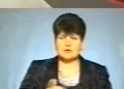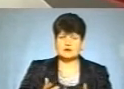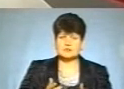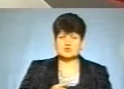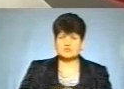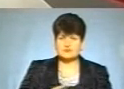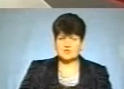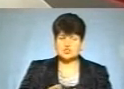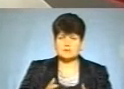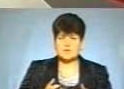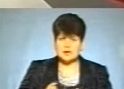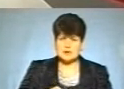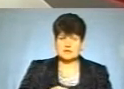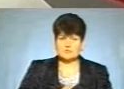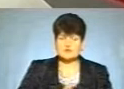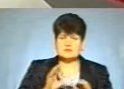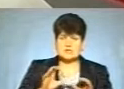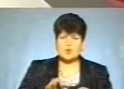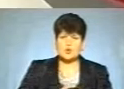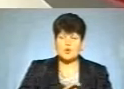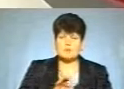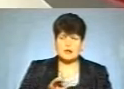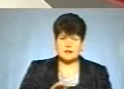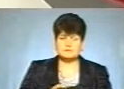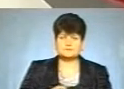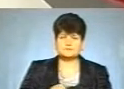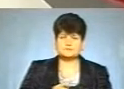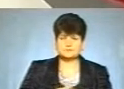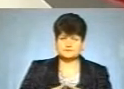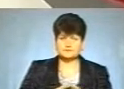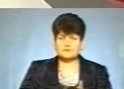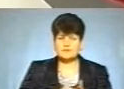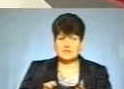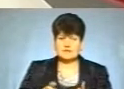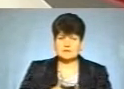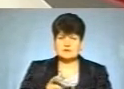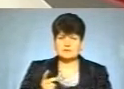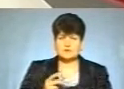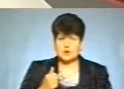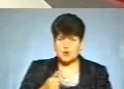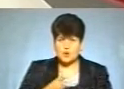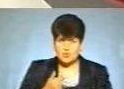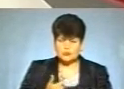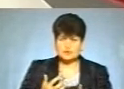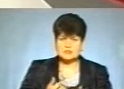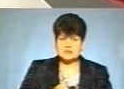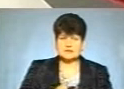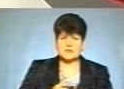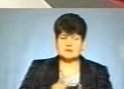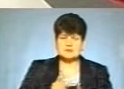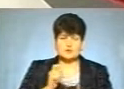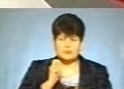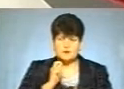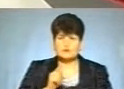швидше прийняти, знаю, що є законопроект про достроковий вихід на пенсію за півтора року до досягнення пенсійного віку, і ці моменти, щоб